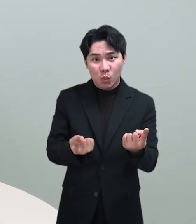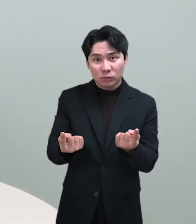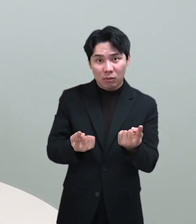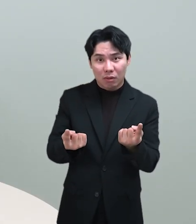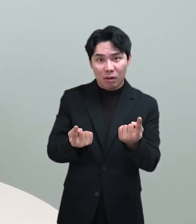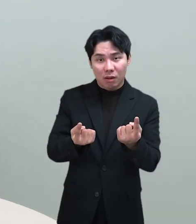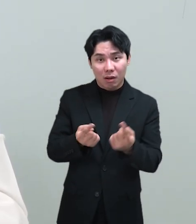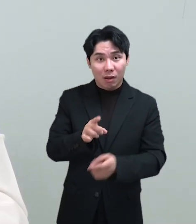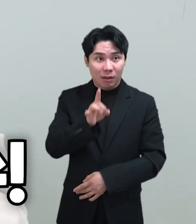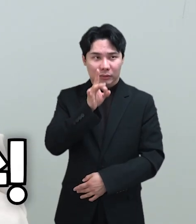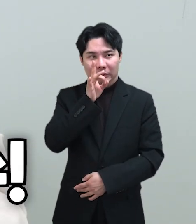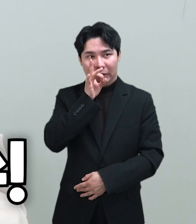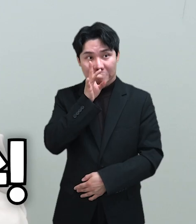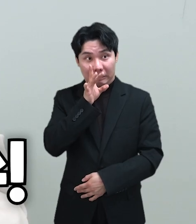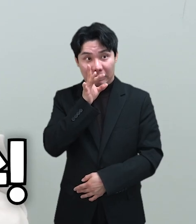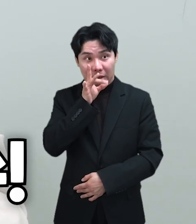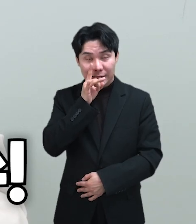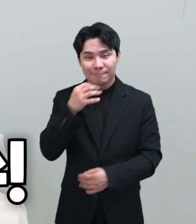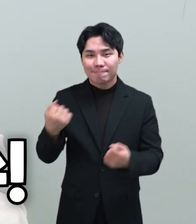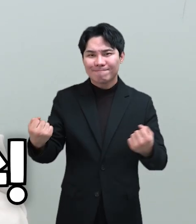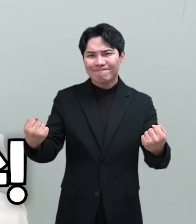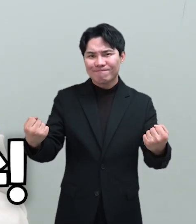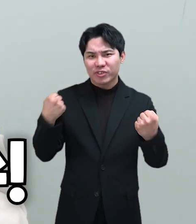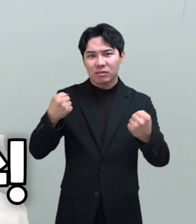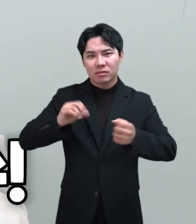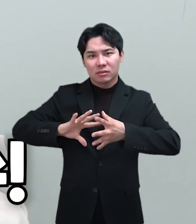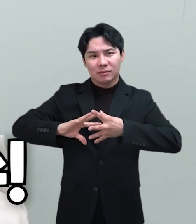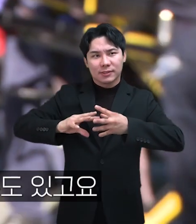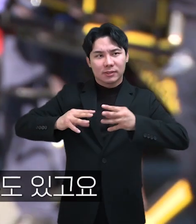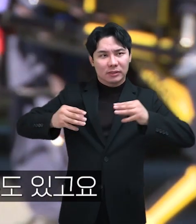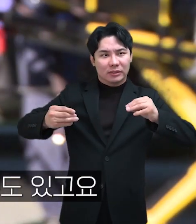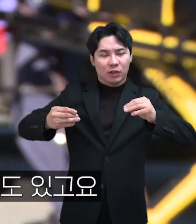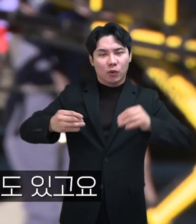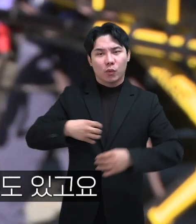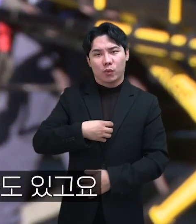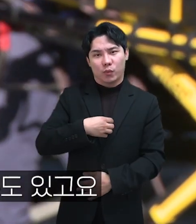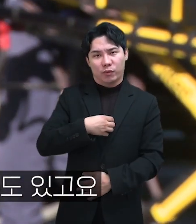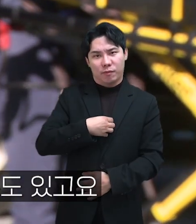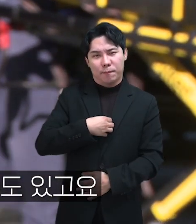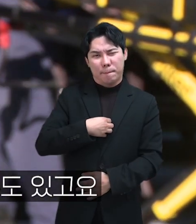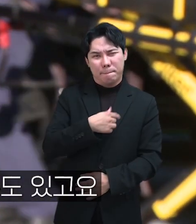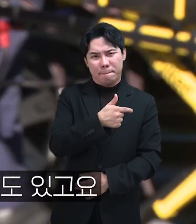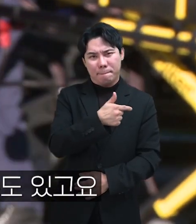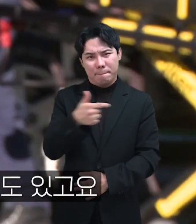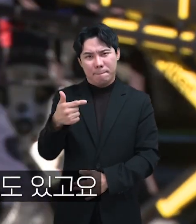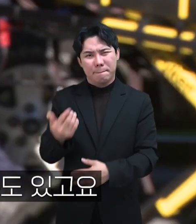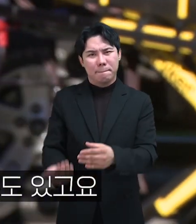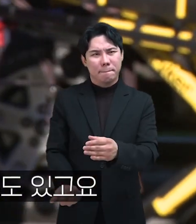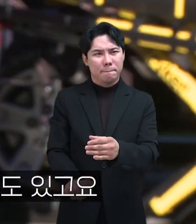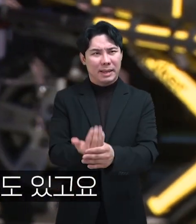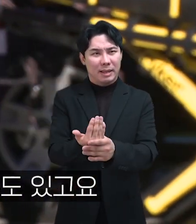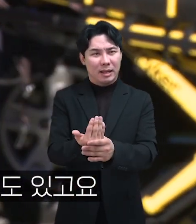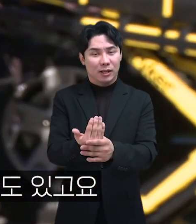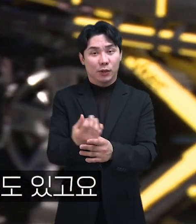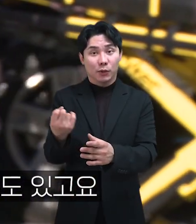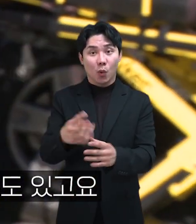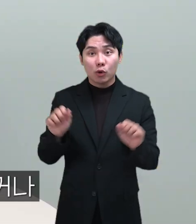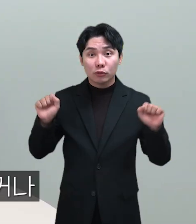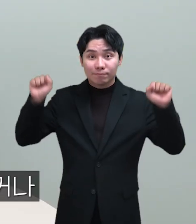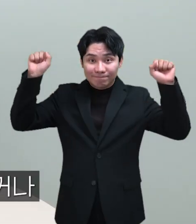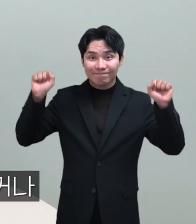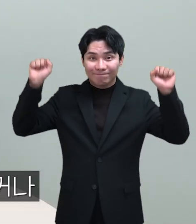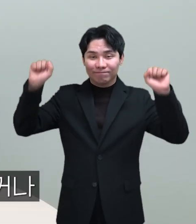중요한 것은 혈압이 잘 조절되지 않는 상태에서 하면 안 됩니다. 혈압이 갑자기 급격히 올라가면 큰일이 생길 수도